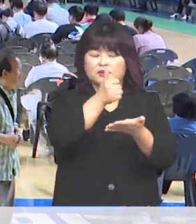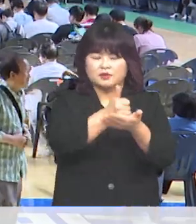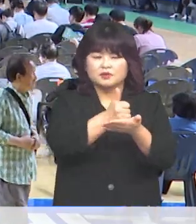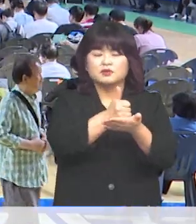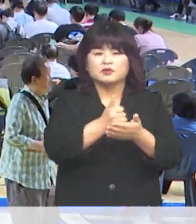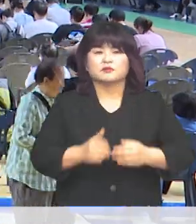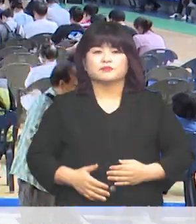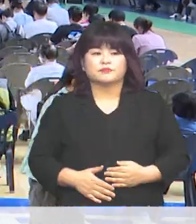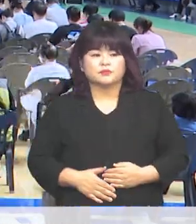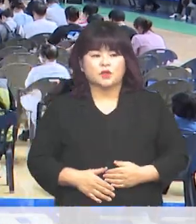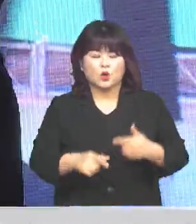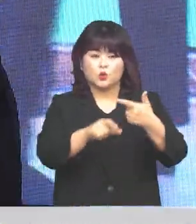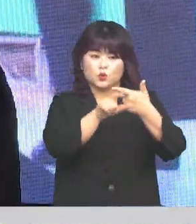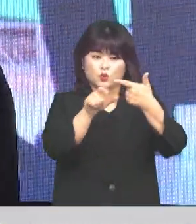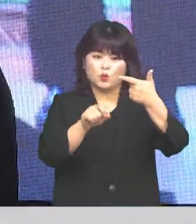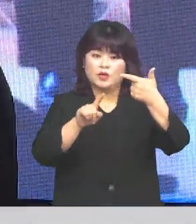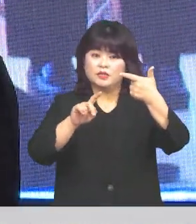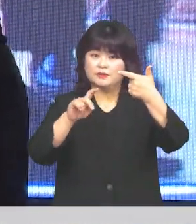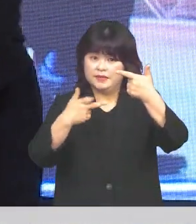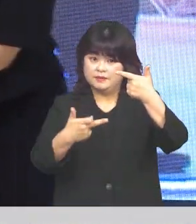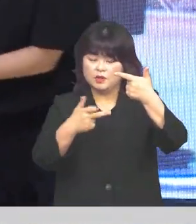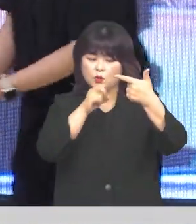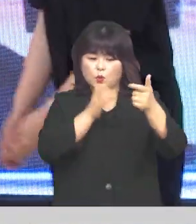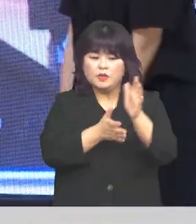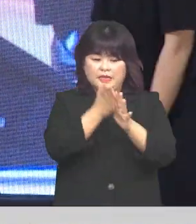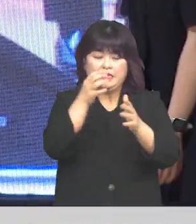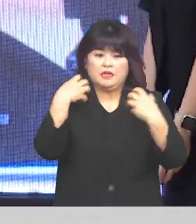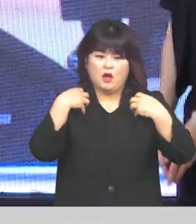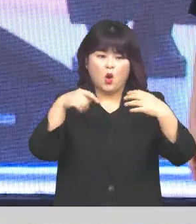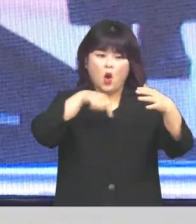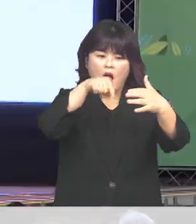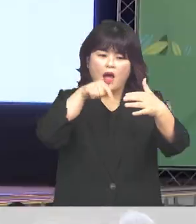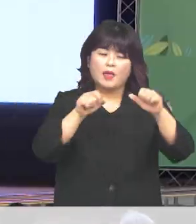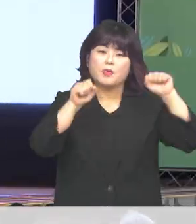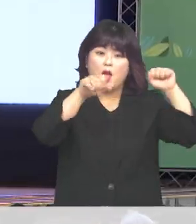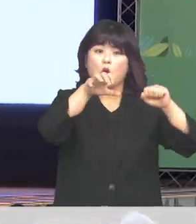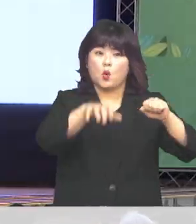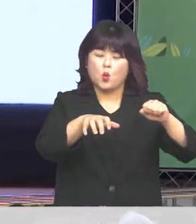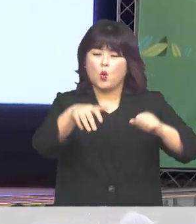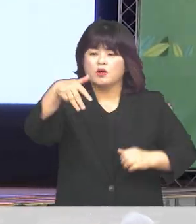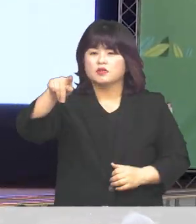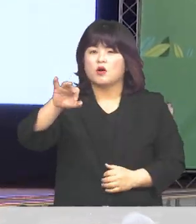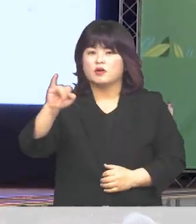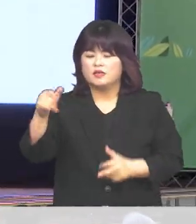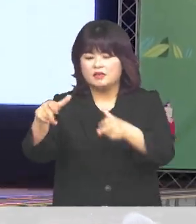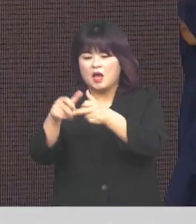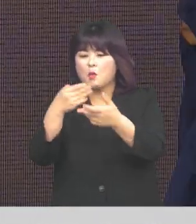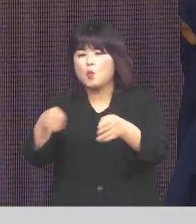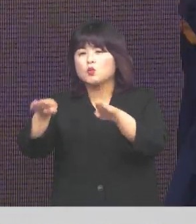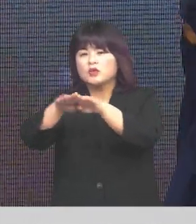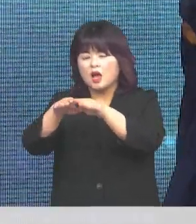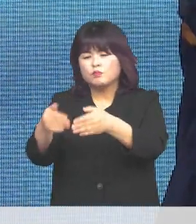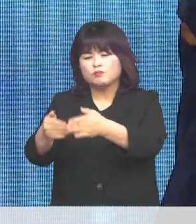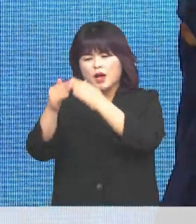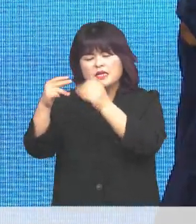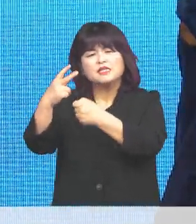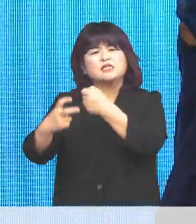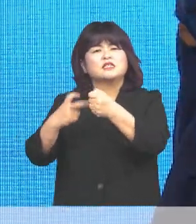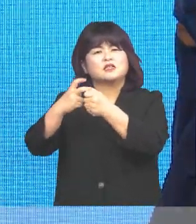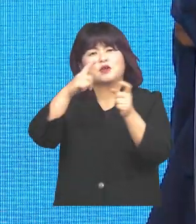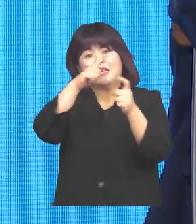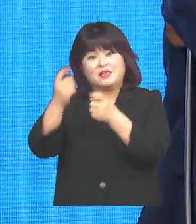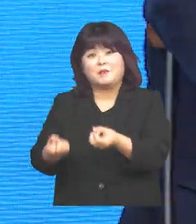이상일 용인특례시장은 지난 17일 용인실내체육관에서 열린 용인시 처인 장애인복지관 개관 20주년